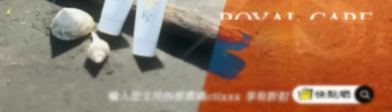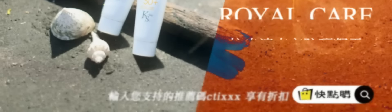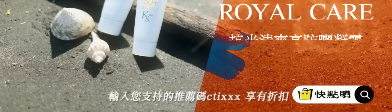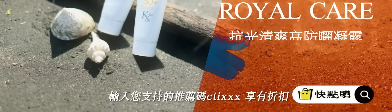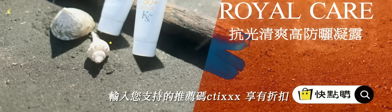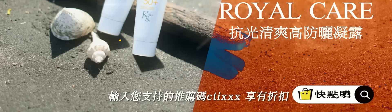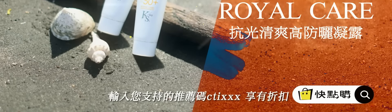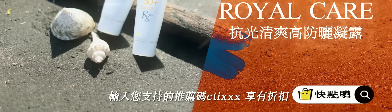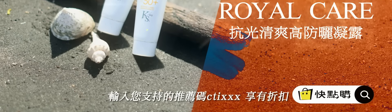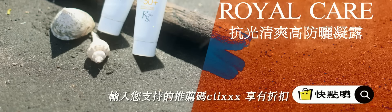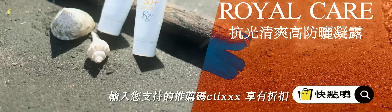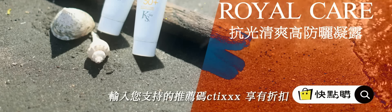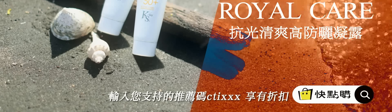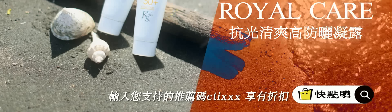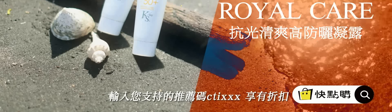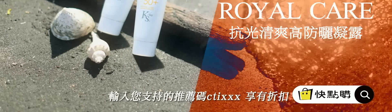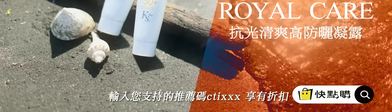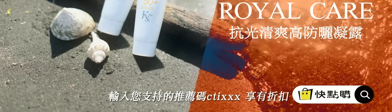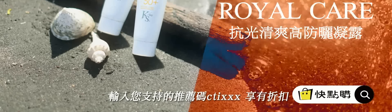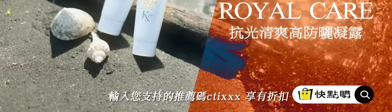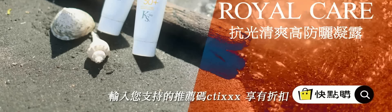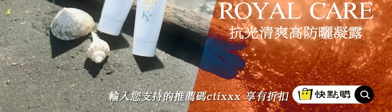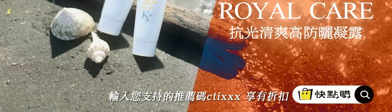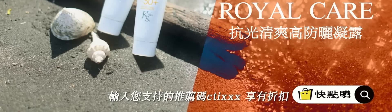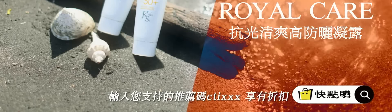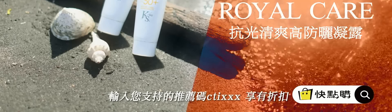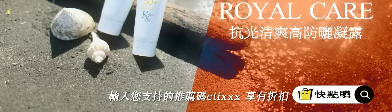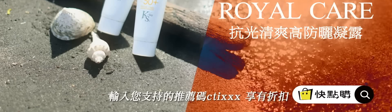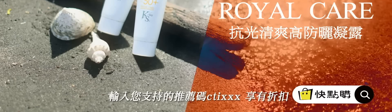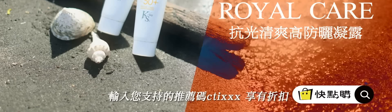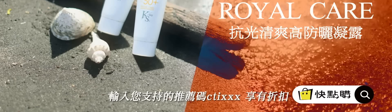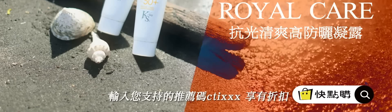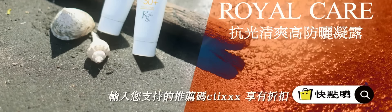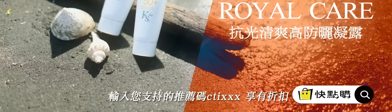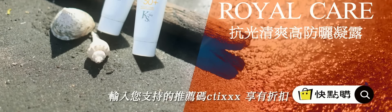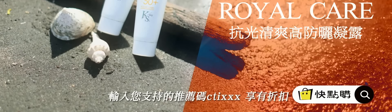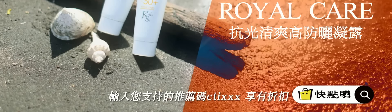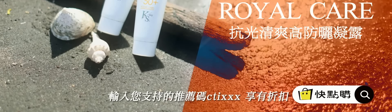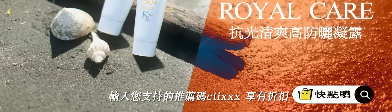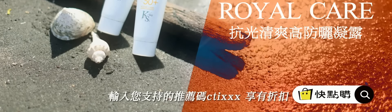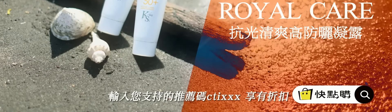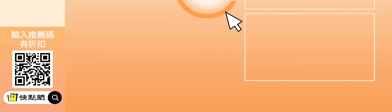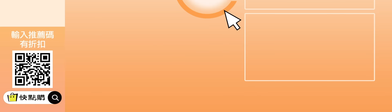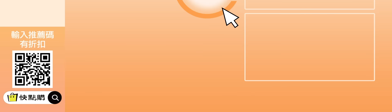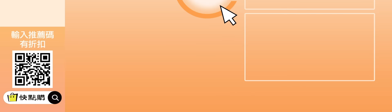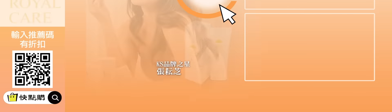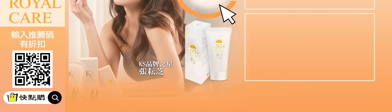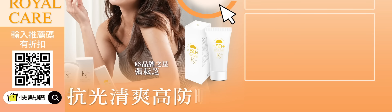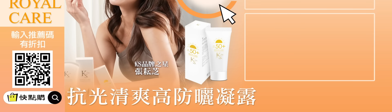您，呵护全家人，专属你的 KISS Royal Care 抗光清爽高防晒凝露。